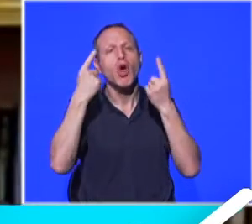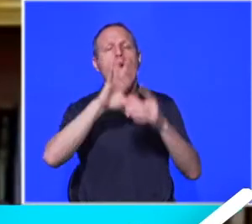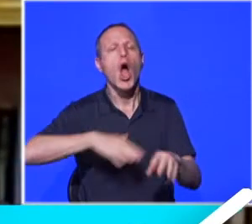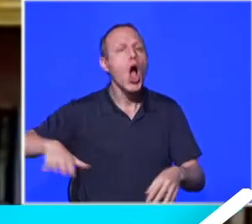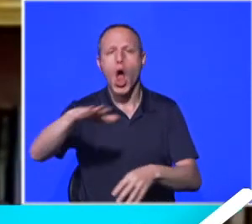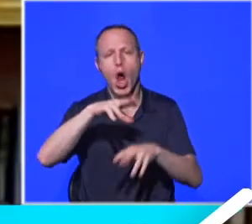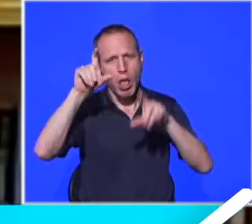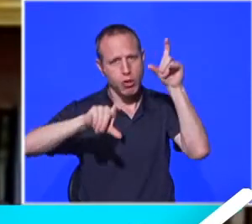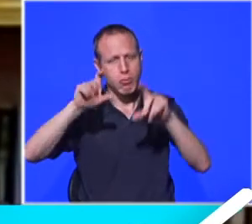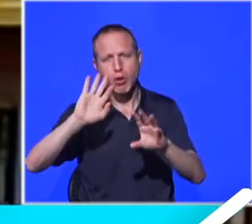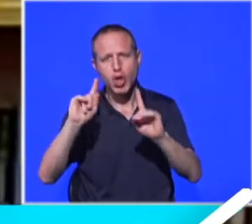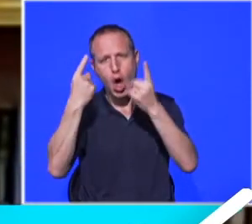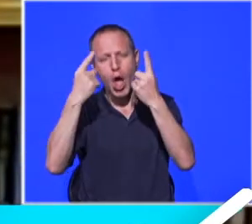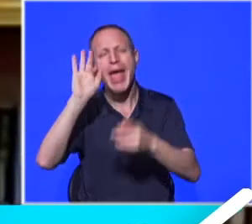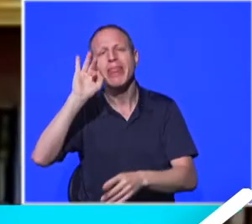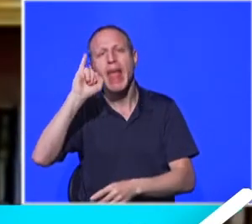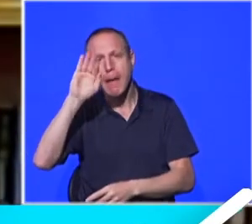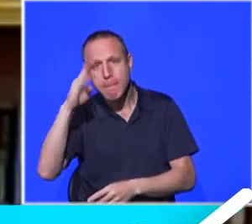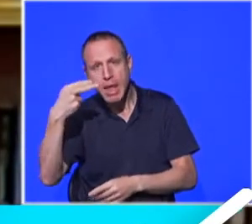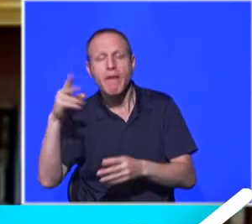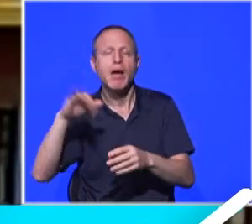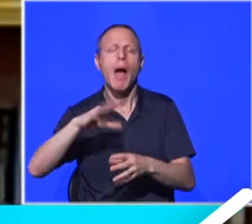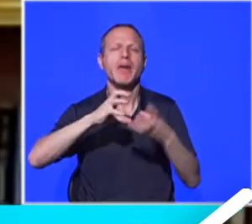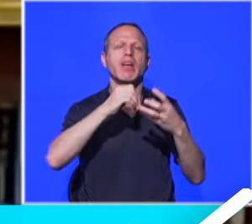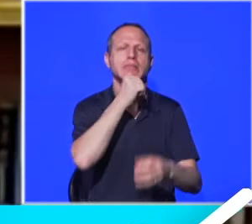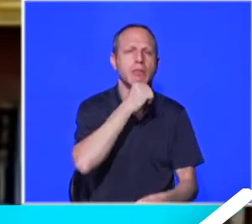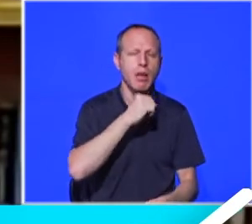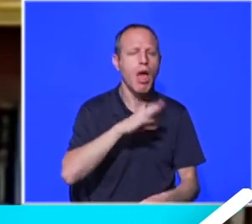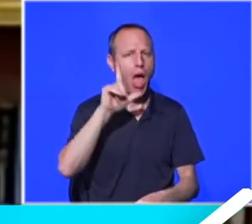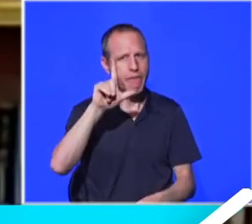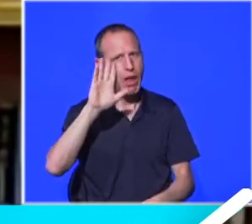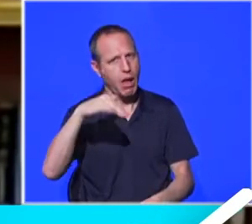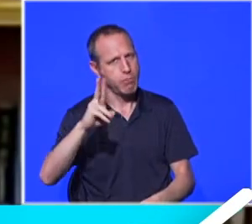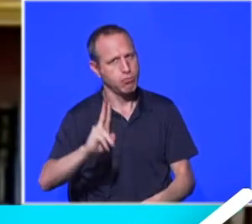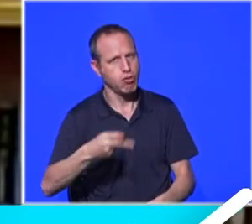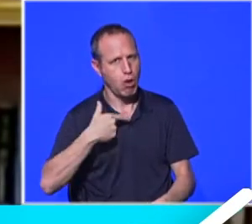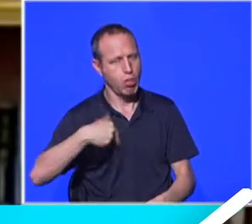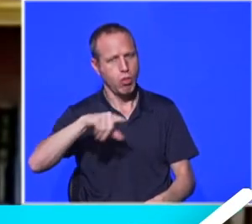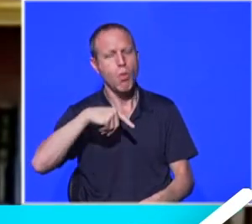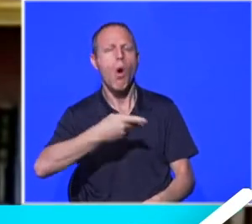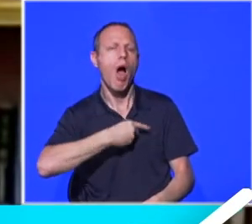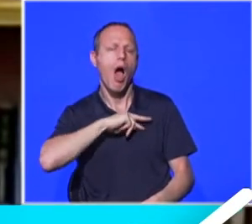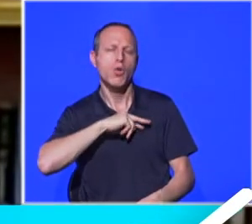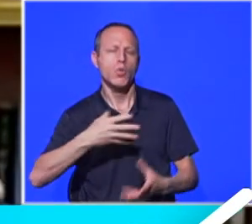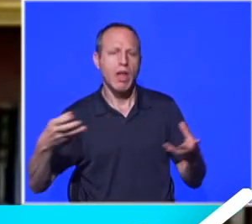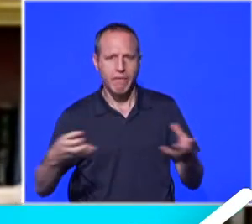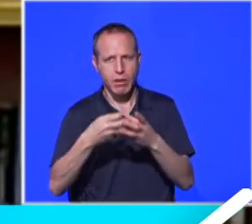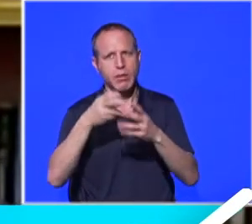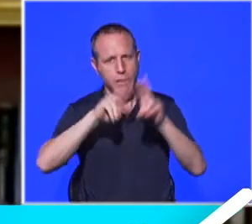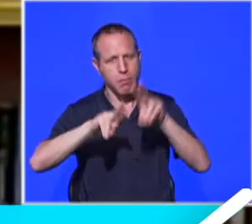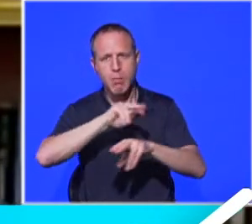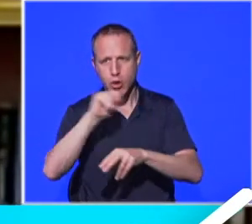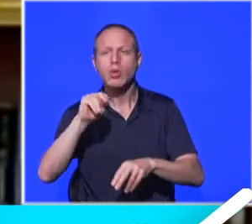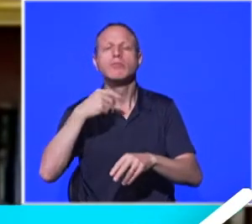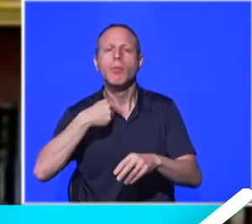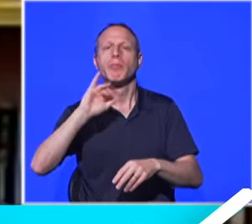בטייבי ומה שקורה בכפר סבא, אבל גם יש לנו אחריות חברתית לטפל בנושאים שאנחנו כן יכולים לטפל